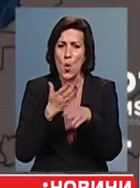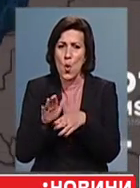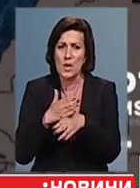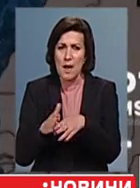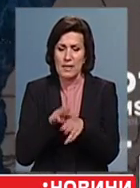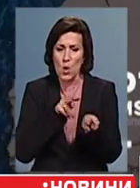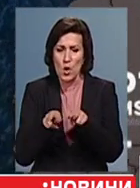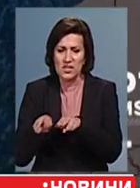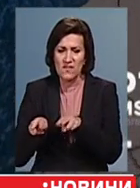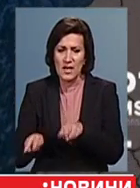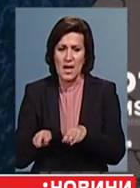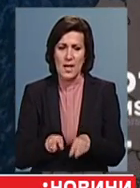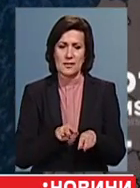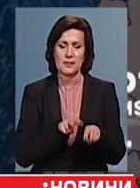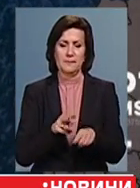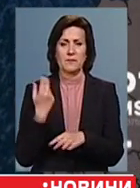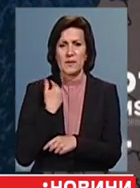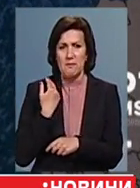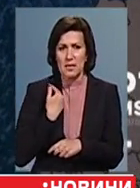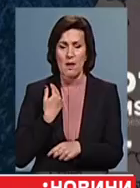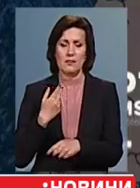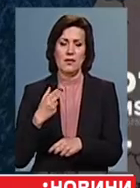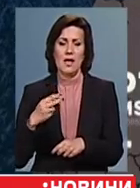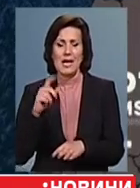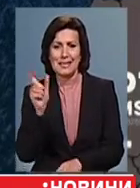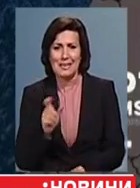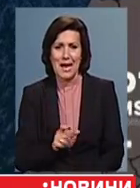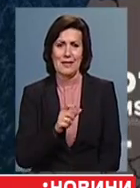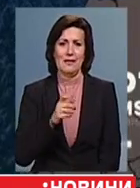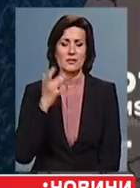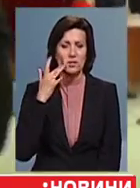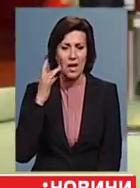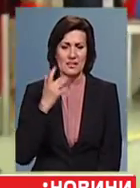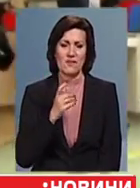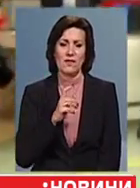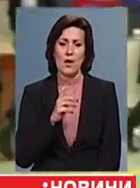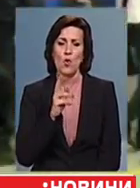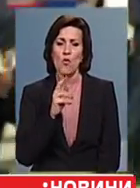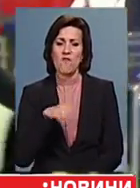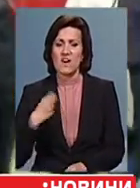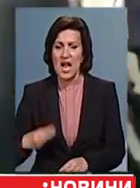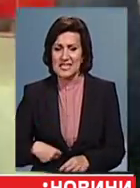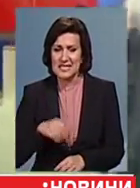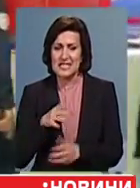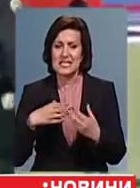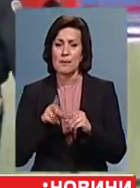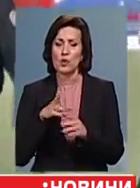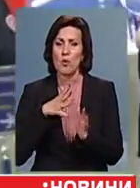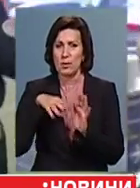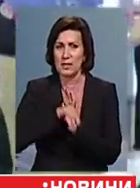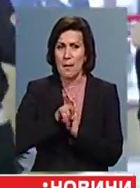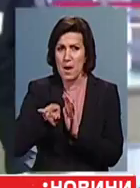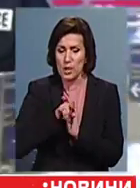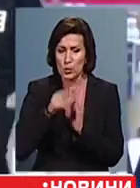й авіація Єгипту, Греції, Великої Британії, Франції, Кіпру, Італії та Сполучених Штатів. У Франції сім'ями тих, хто був на борту